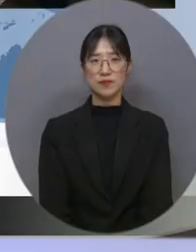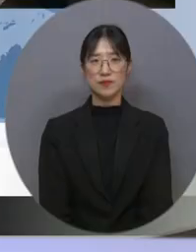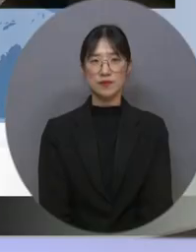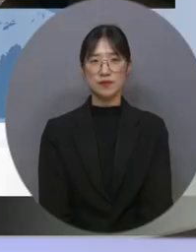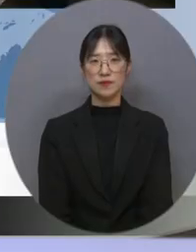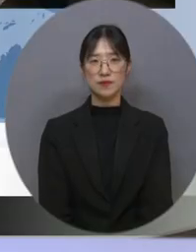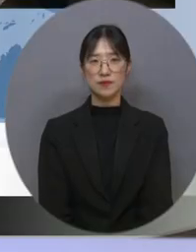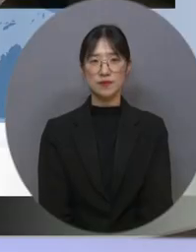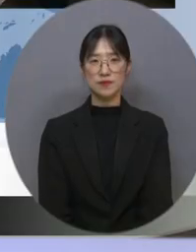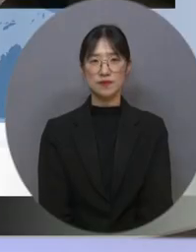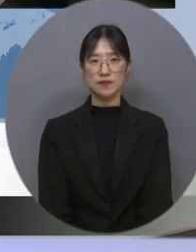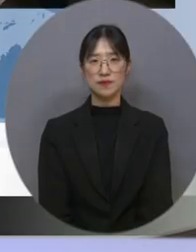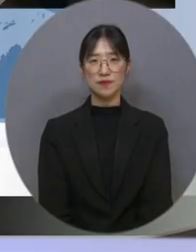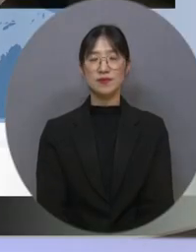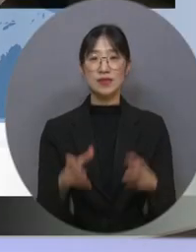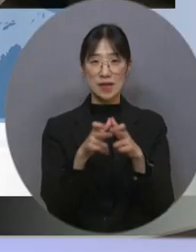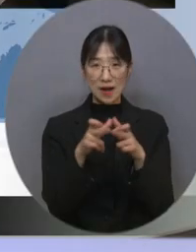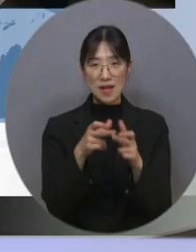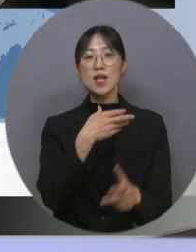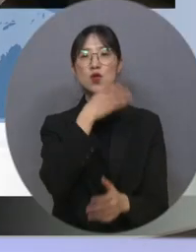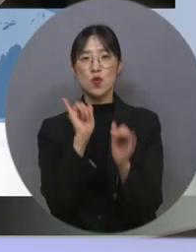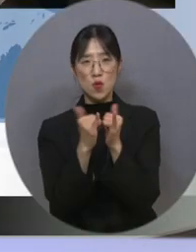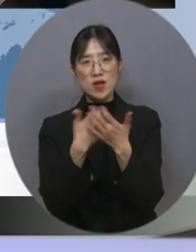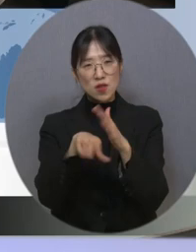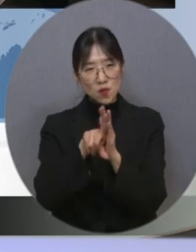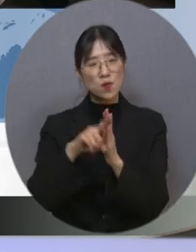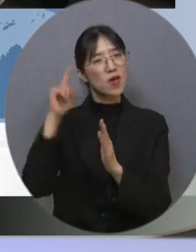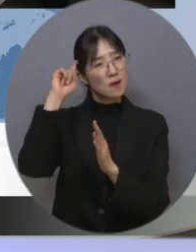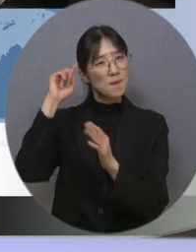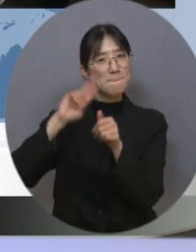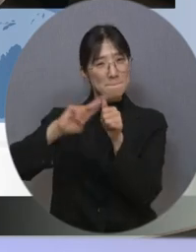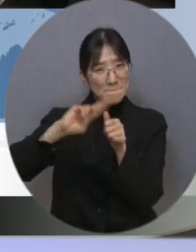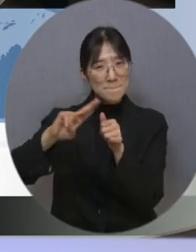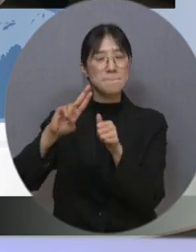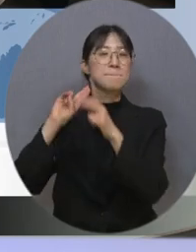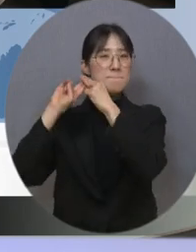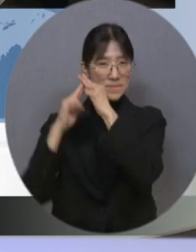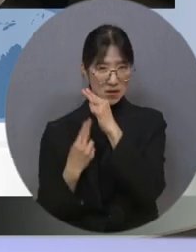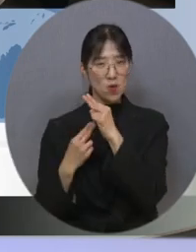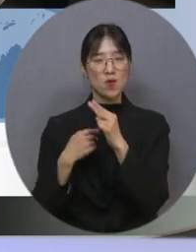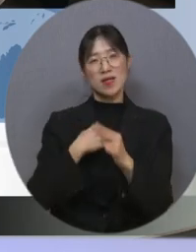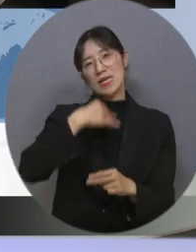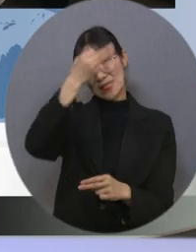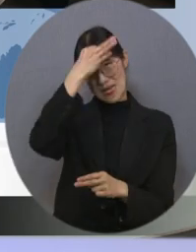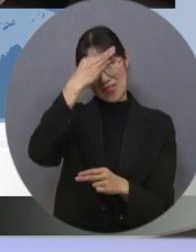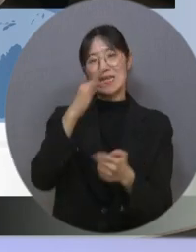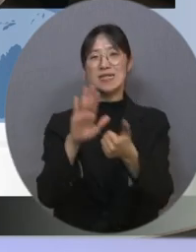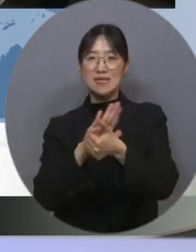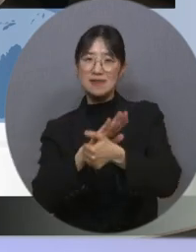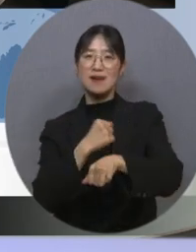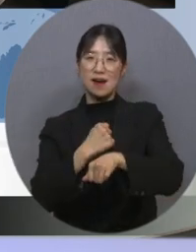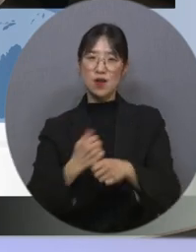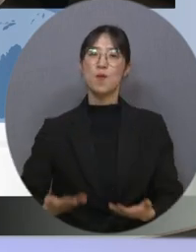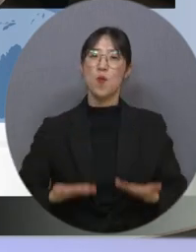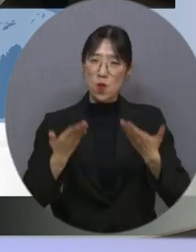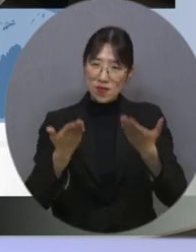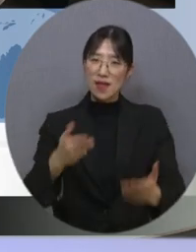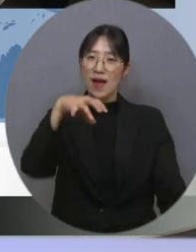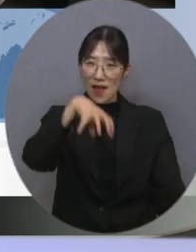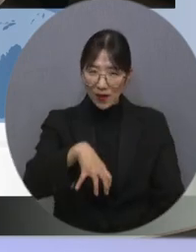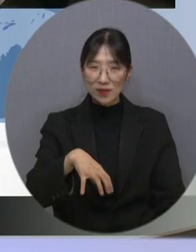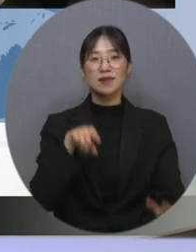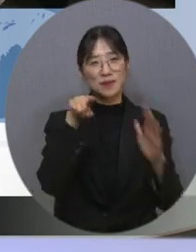정은선입니다. 장애인과 노인을 위해 이발과 미용 등 자신의 재능을 나누는 따뜻한 봉사 현장에